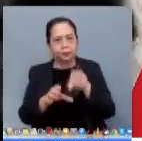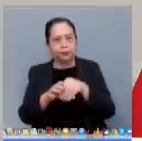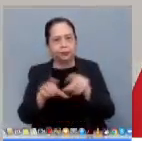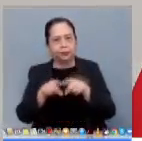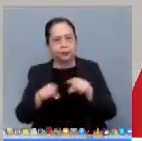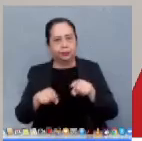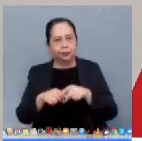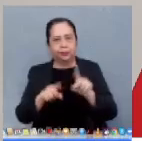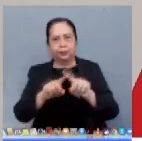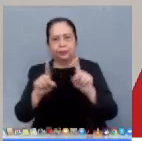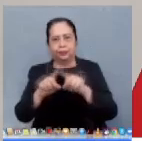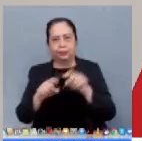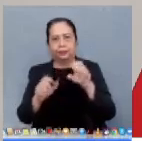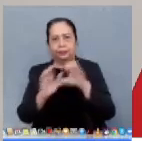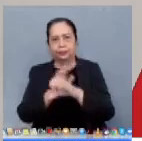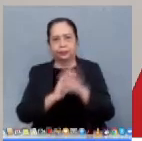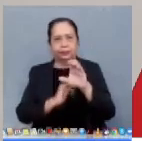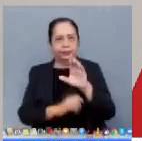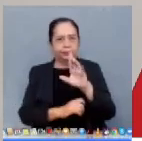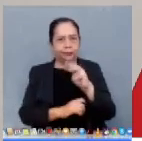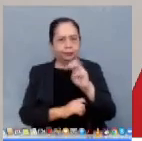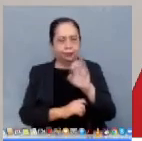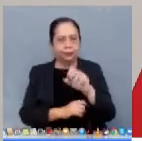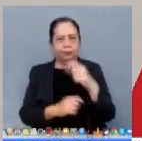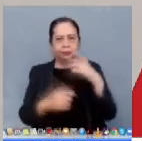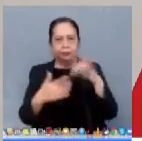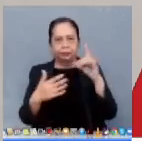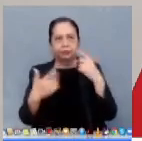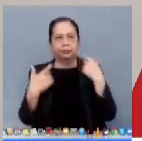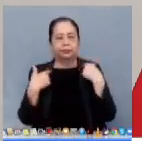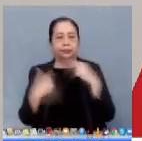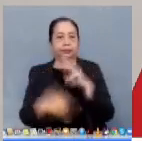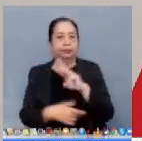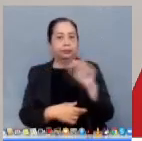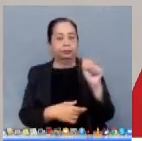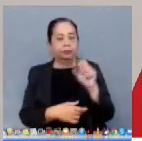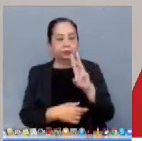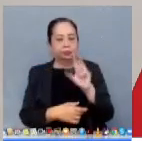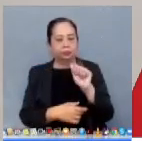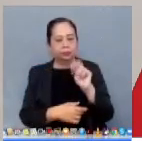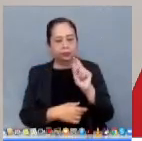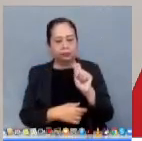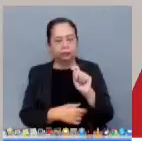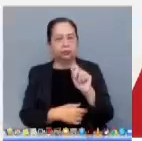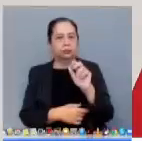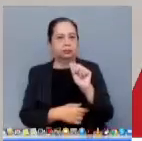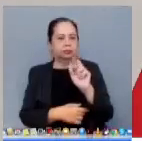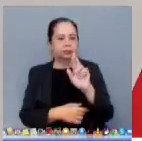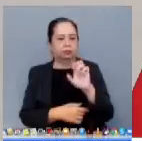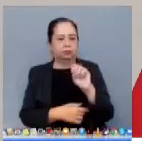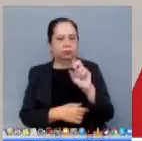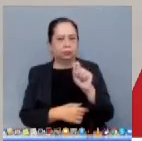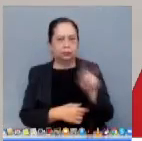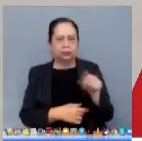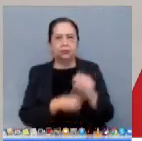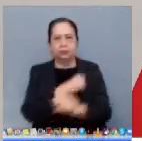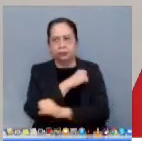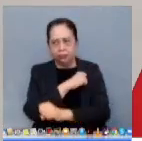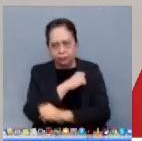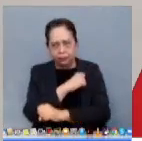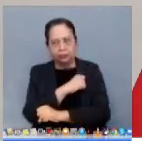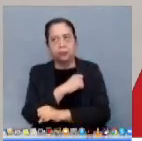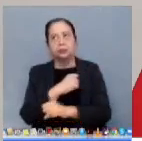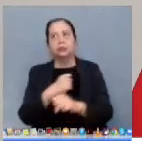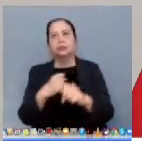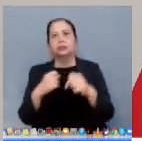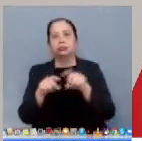krimen. We found out na meron siyang standing warrant of arrest for a case of theft. Napag-alaman din po natin na itong